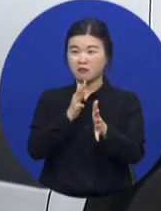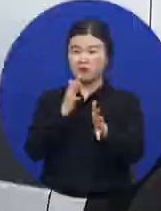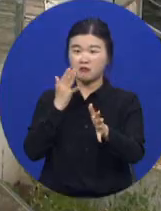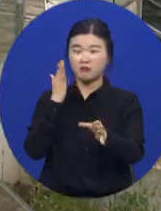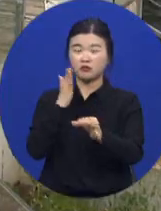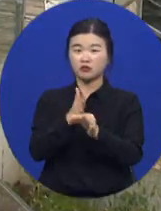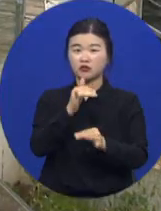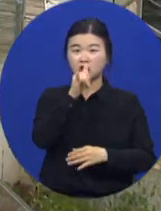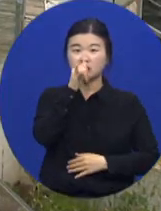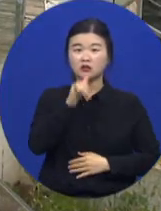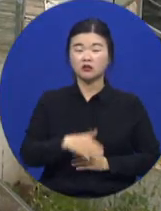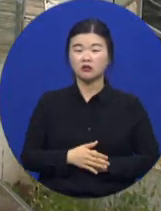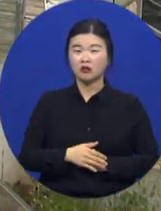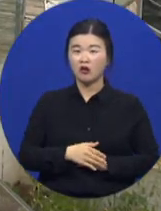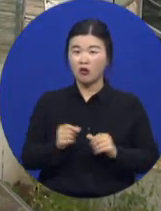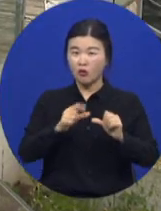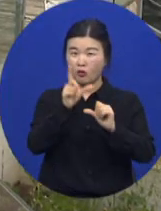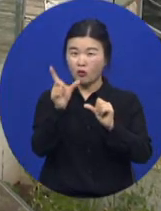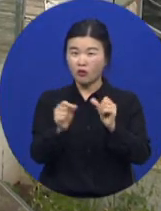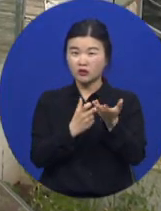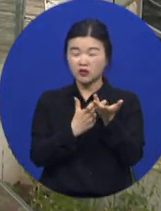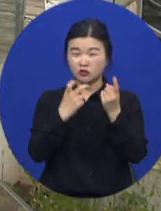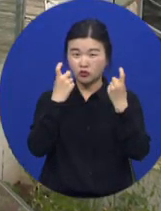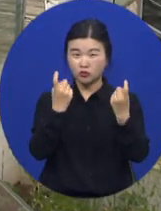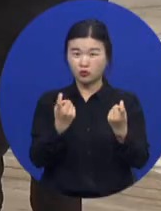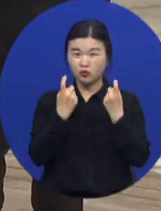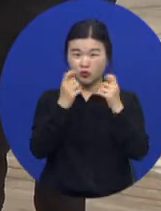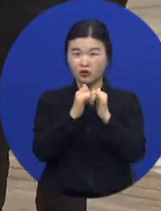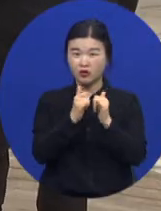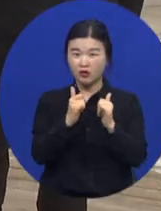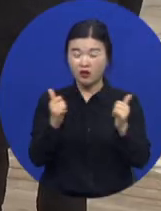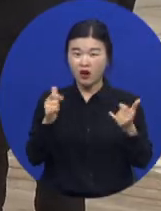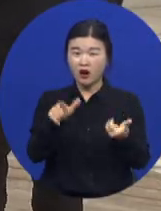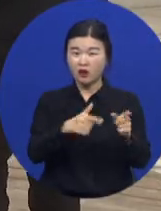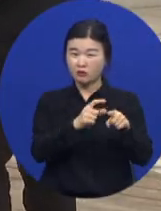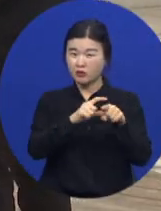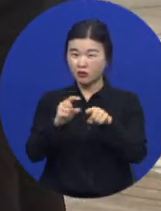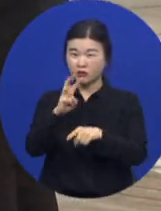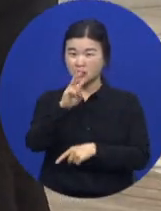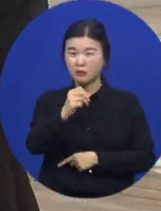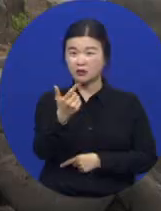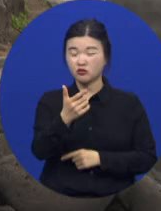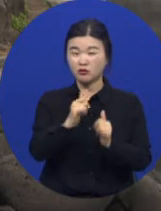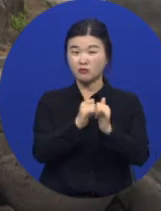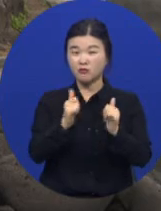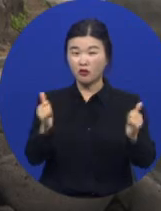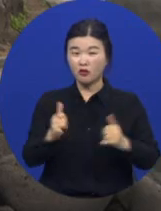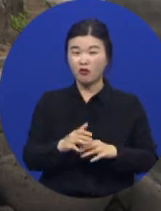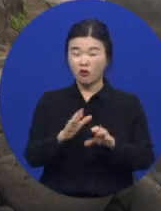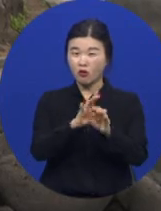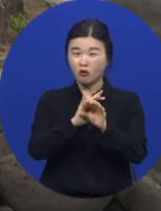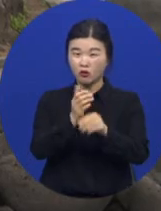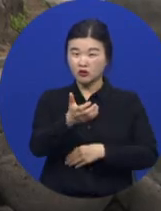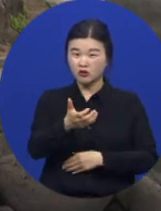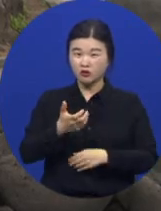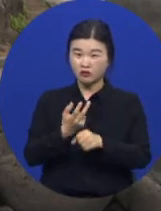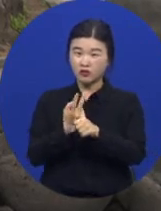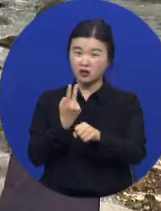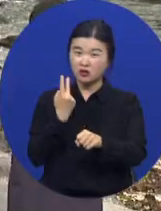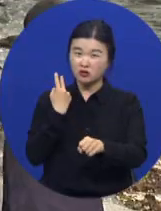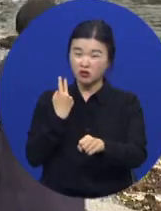줄지어 섰습니다. 이달 들어 제주를 찾은 내국인 관광객은 하루 평균 3만 6천 명. 코로나 이전인